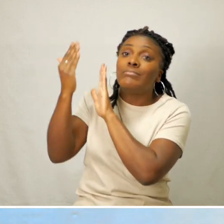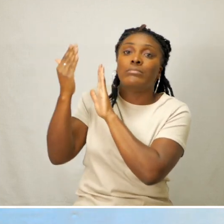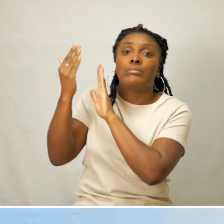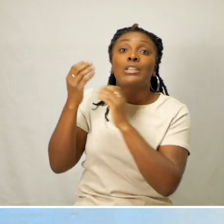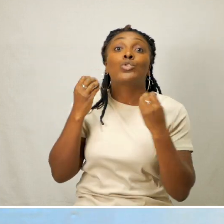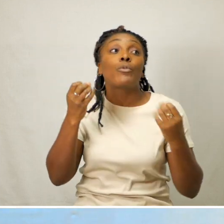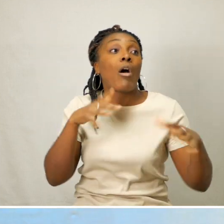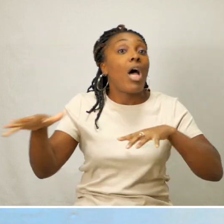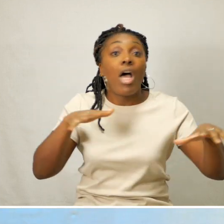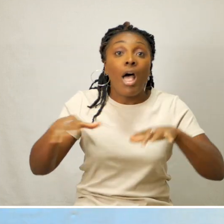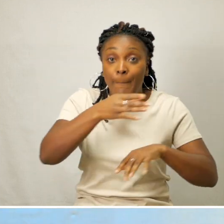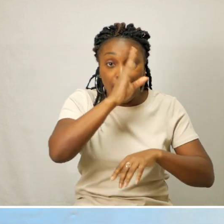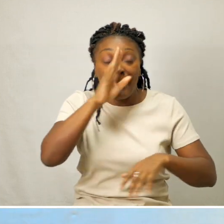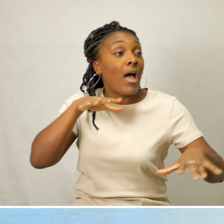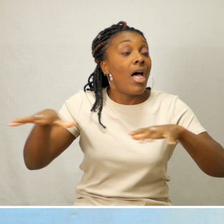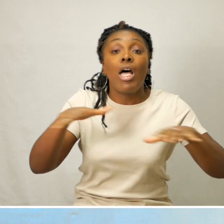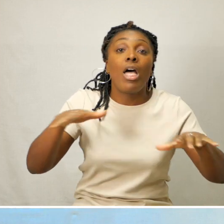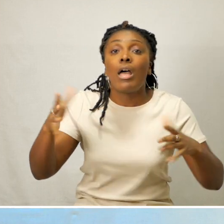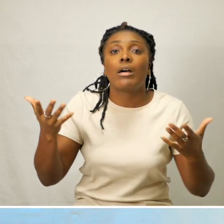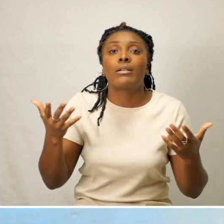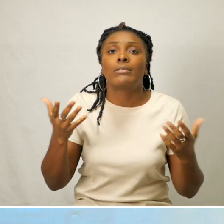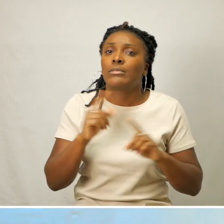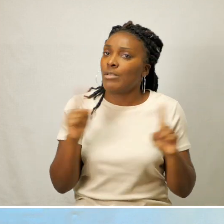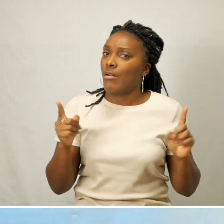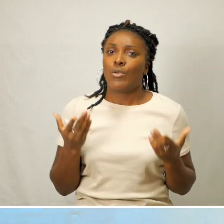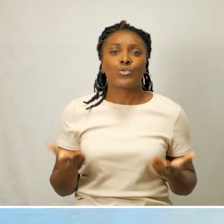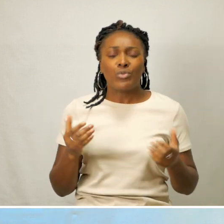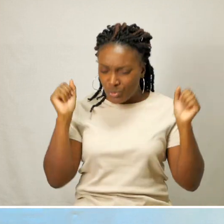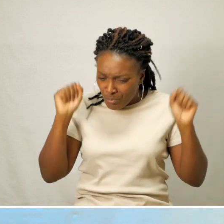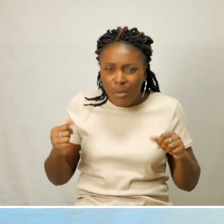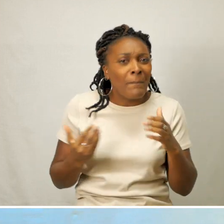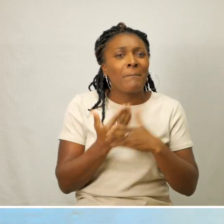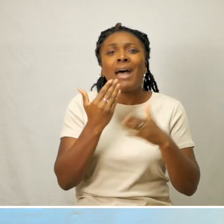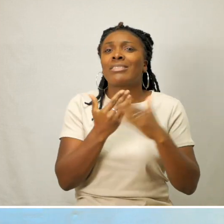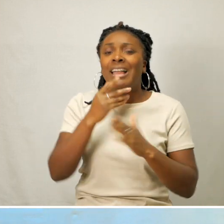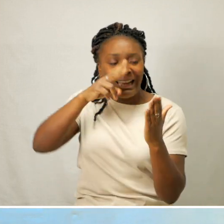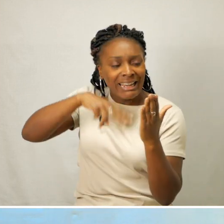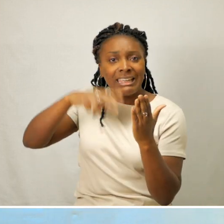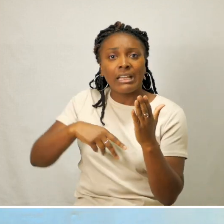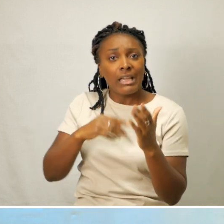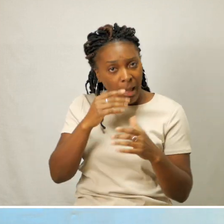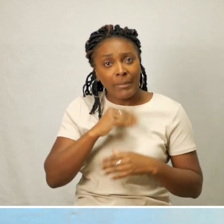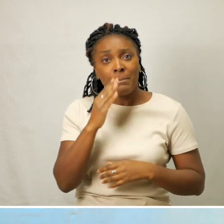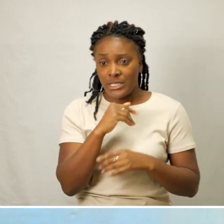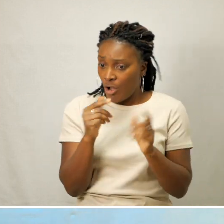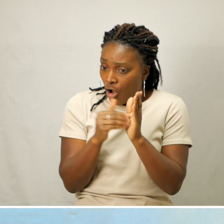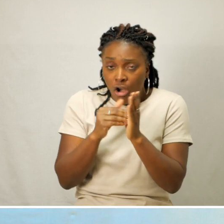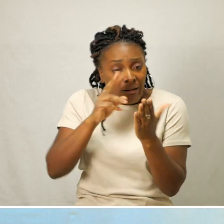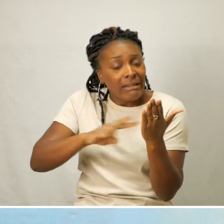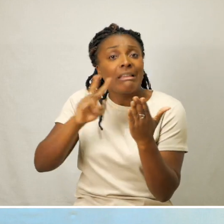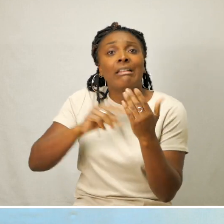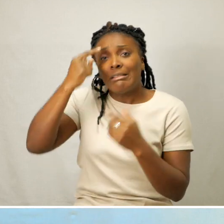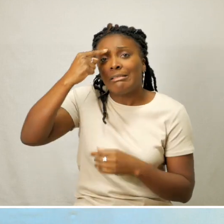faire sortir de là. Mais je crois qu'aujourd'hui, tu peux lire les Écritures le matin et puis dans la journée, tu repasses la parole de Dieu. Moi, c'est ce que